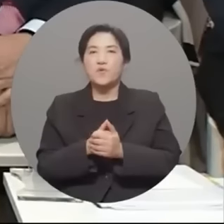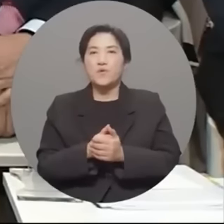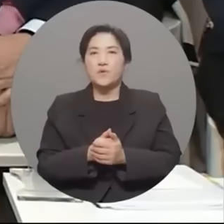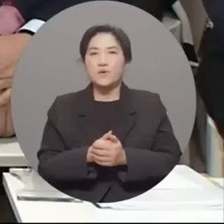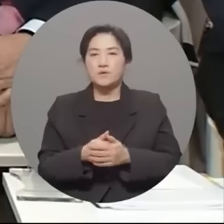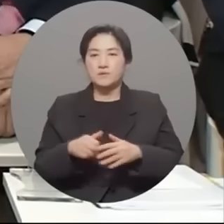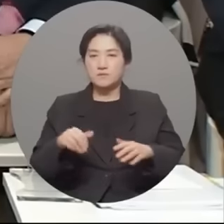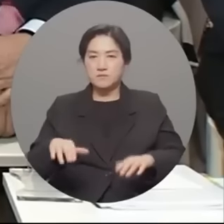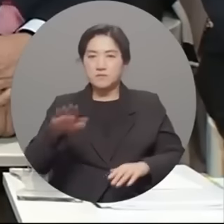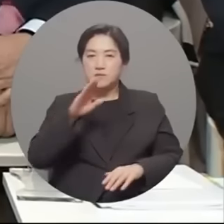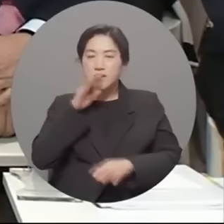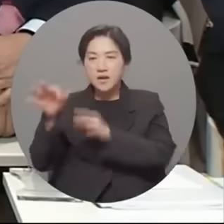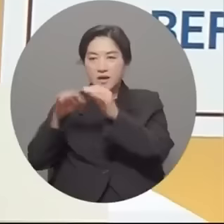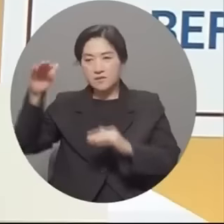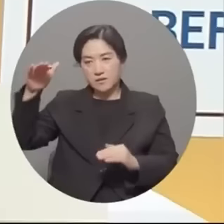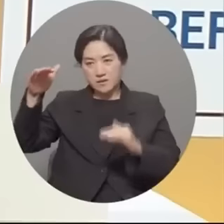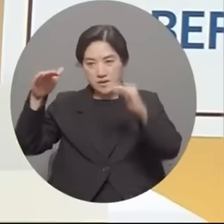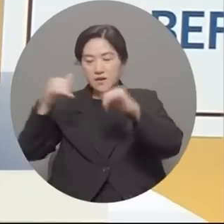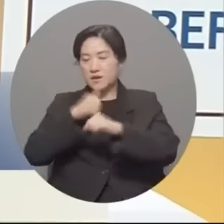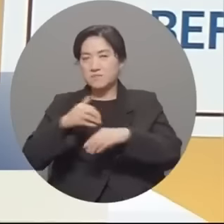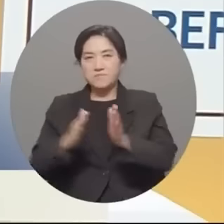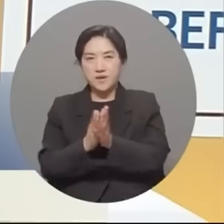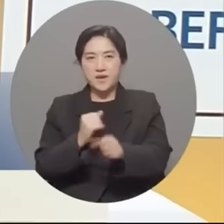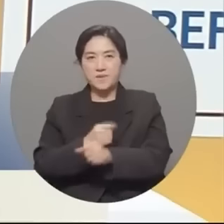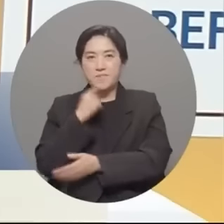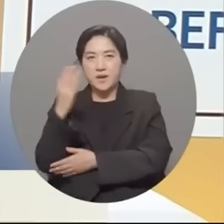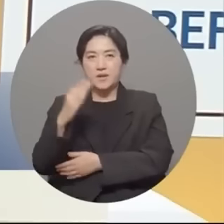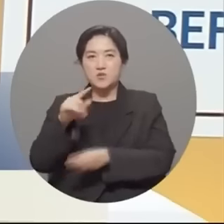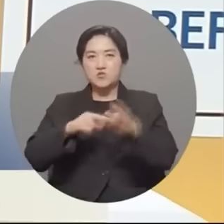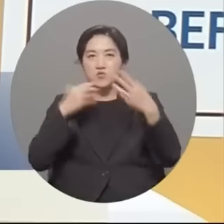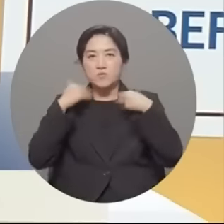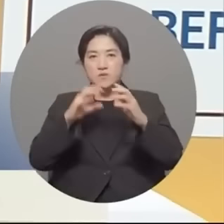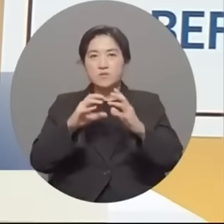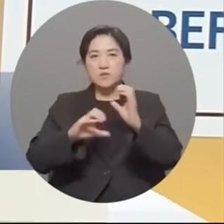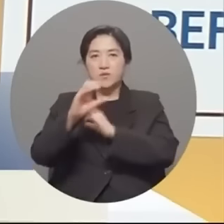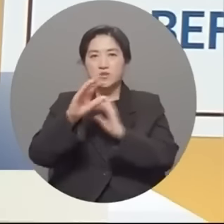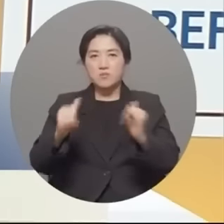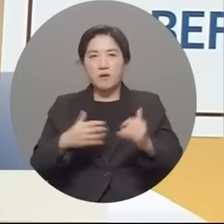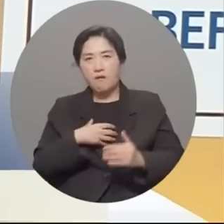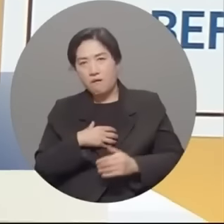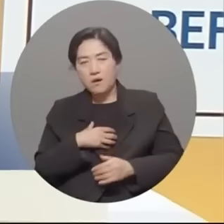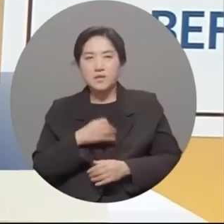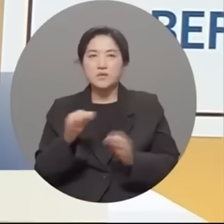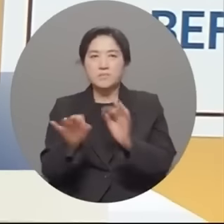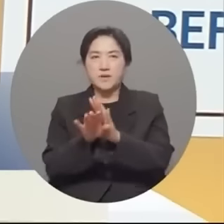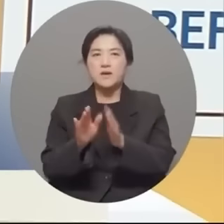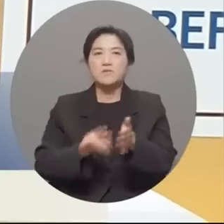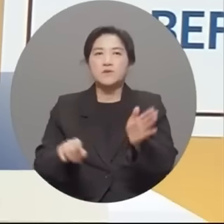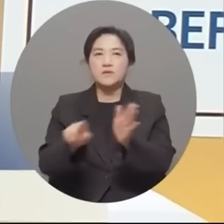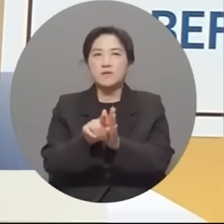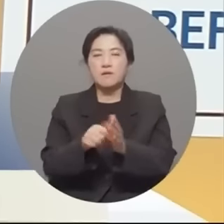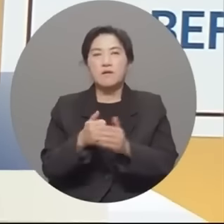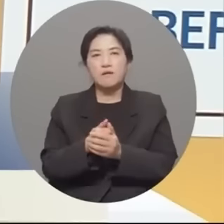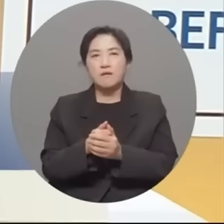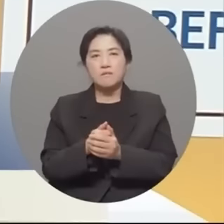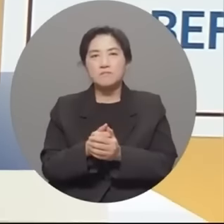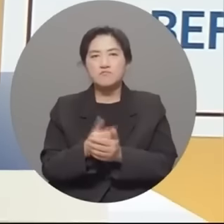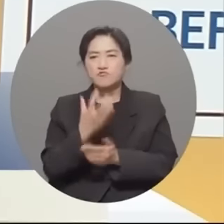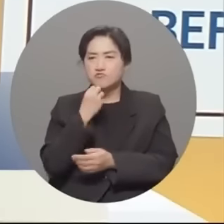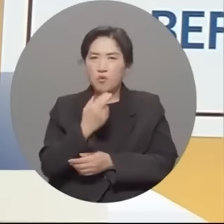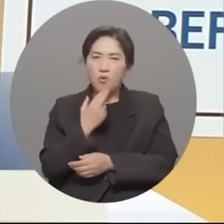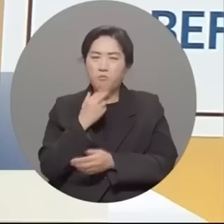실하다고 밝 우리 정부는 더 이상 국민들께서 마음 조리는 일이 없도록 무무한